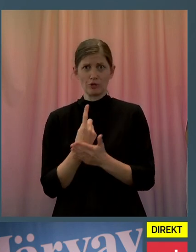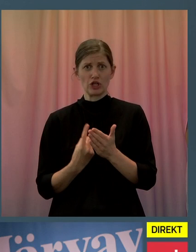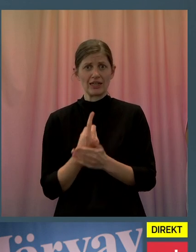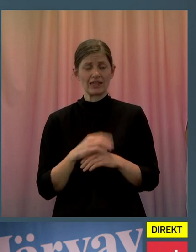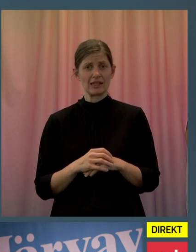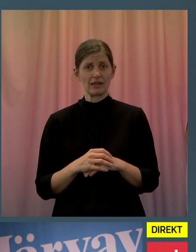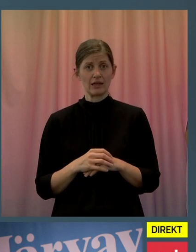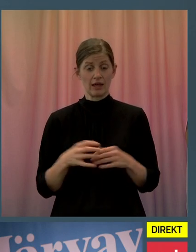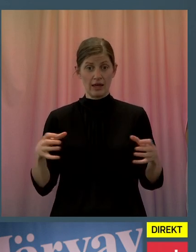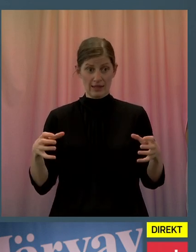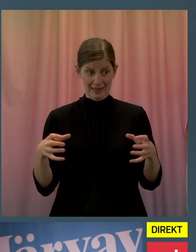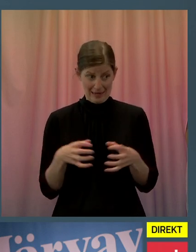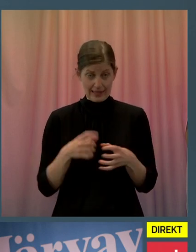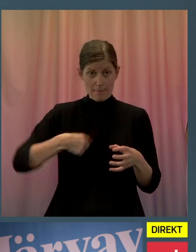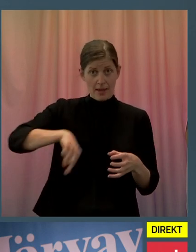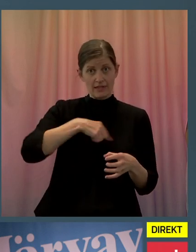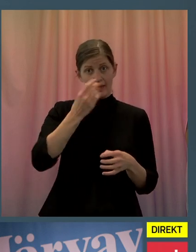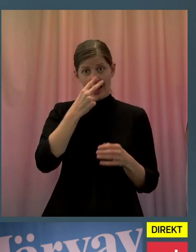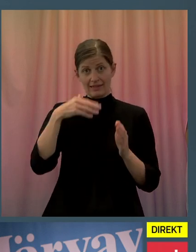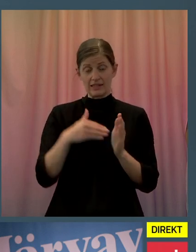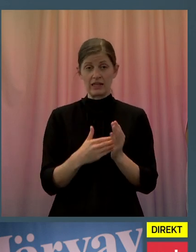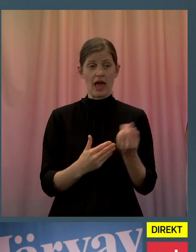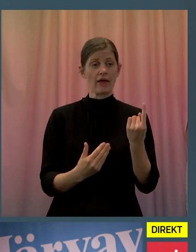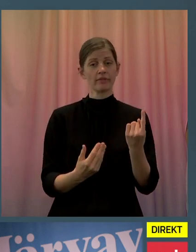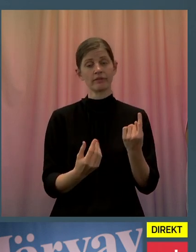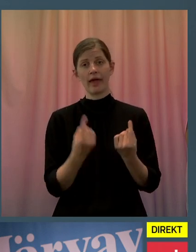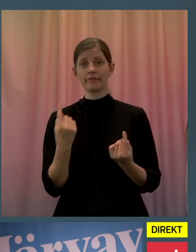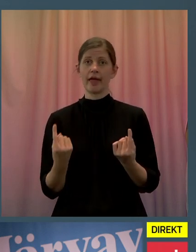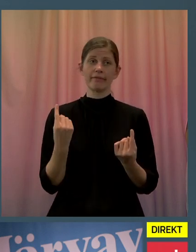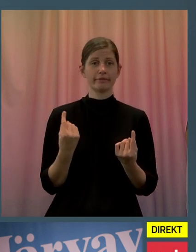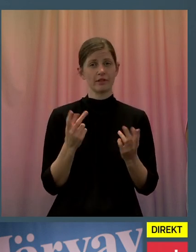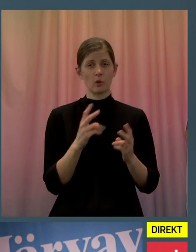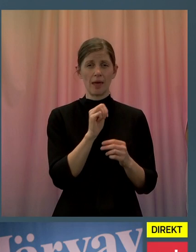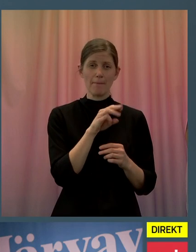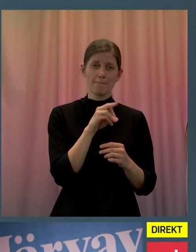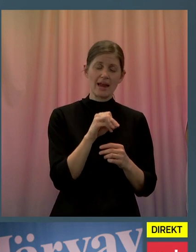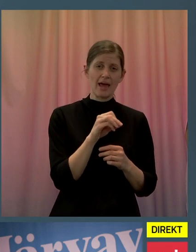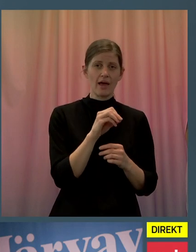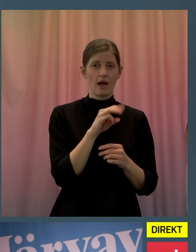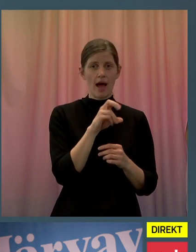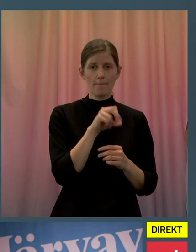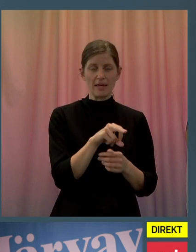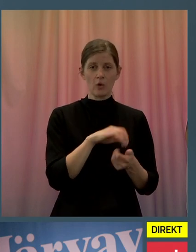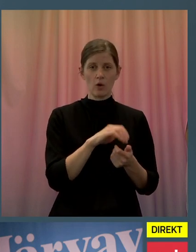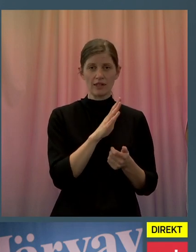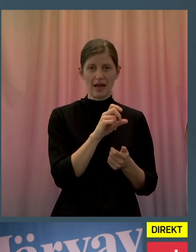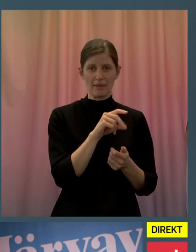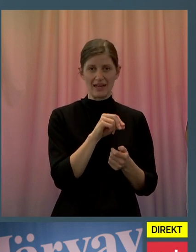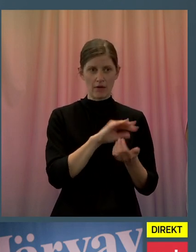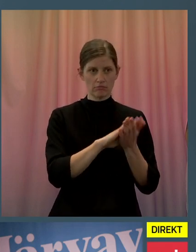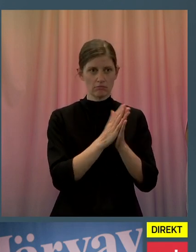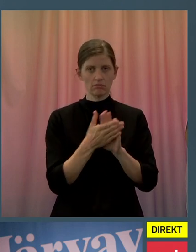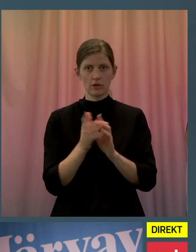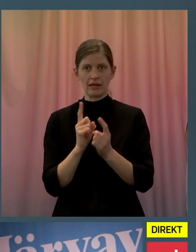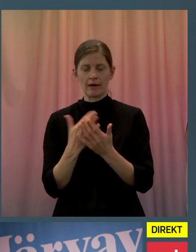kan vi se till att enskilda framgångssagor som Emre, Arin, Jamila förvandlas till